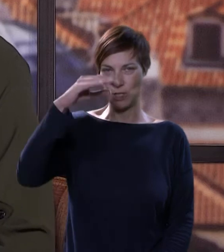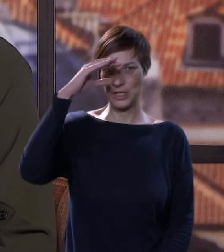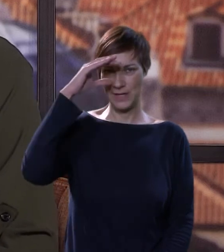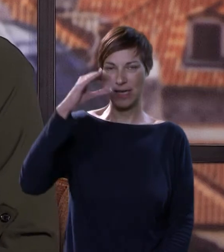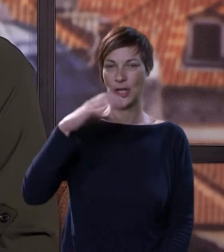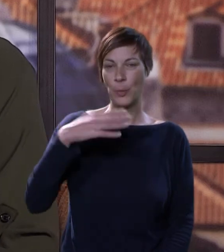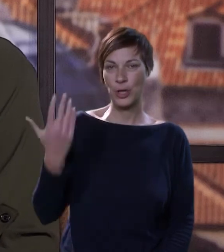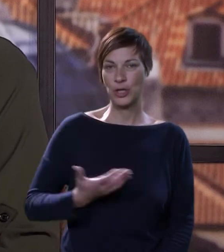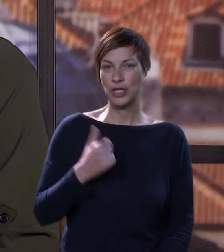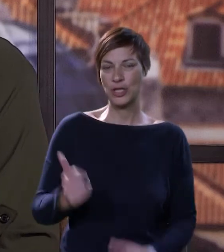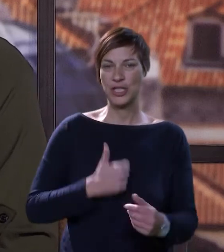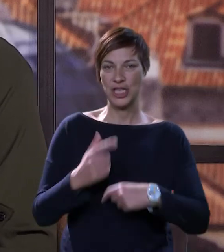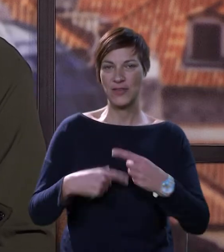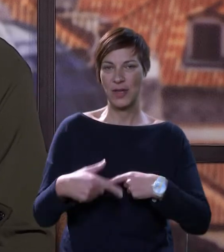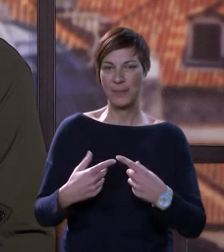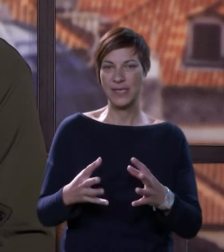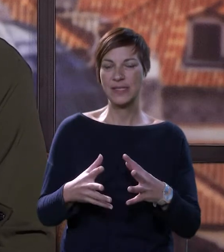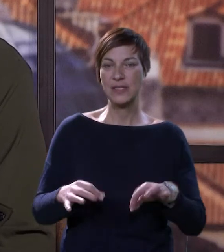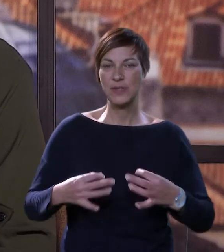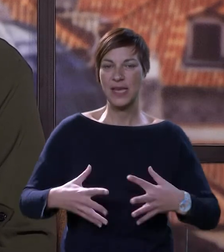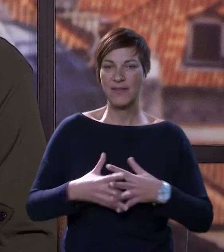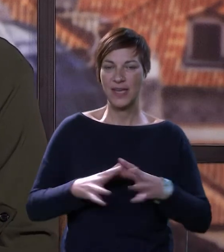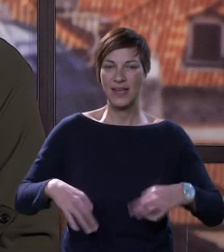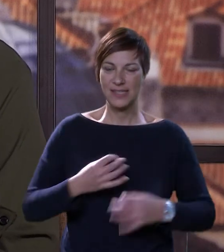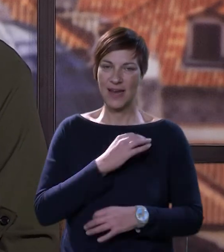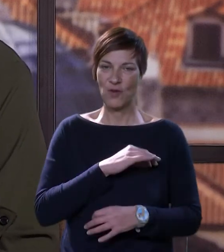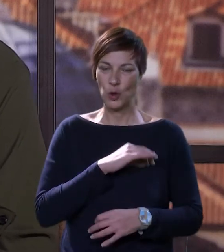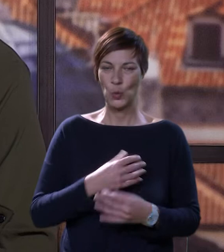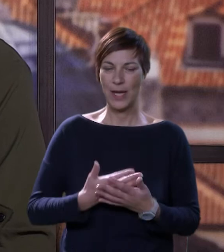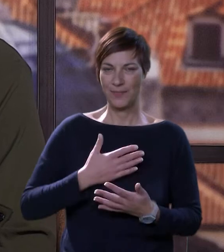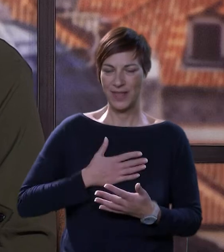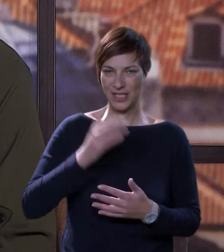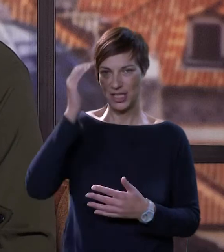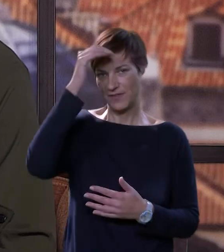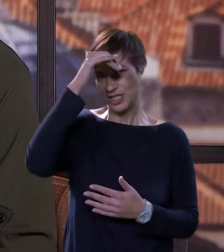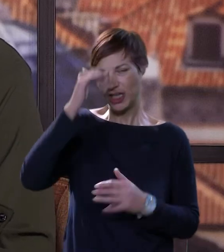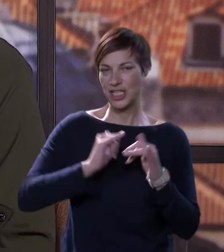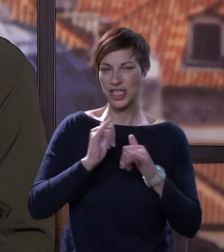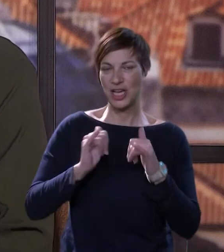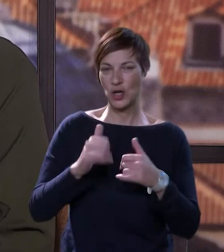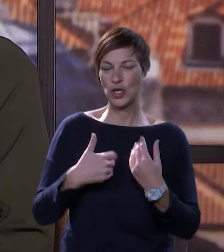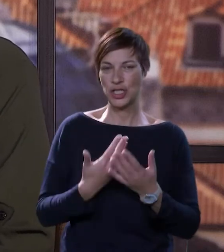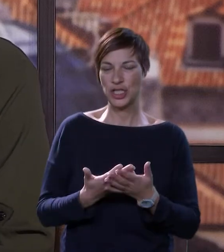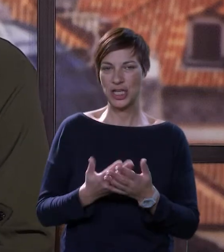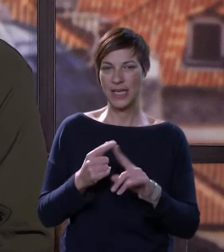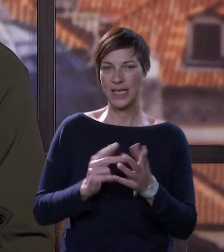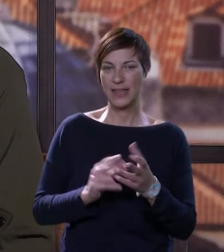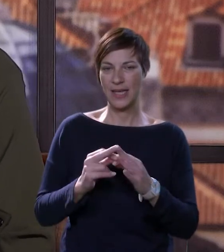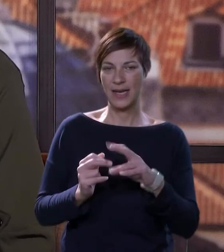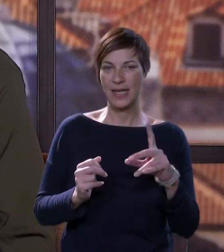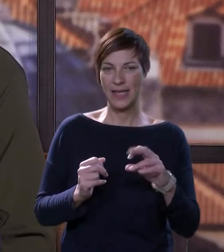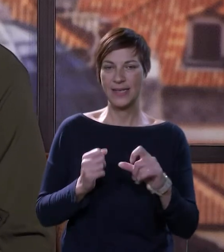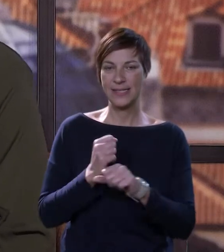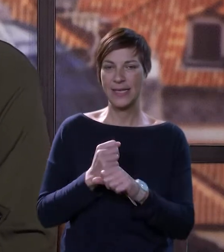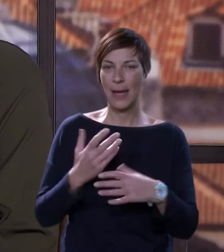Poštovani gledatelji, dobrodošli u još jednu emisiju Zdrav grada, zdravog duha. Naša večerašnja gošća je Tena